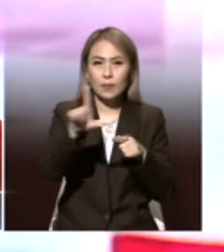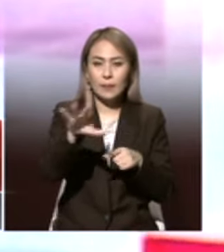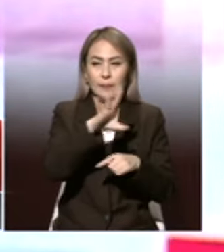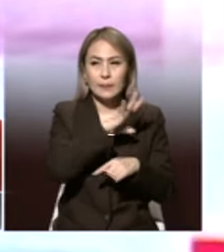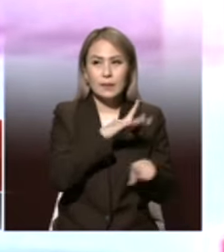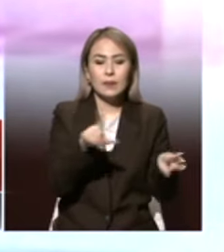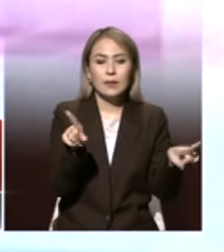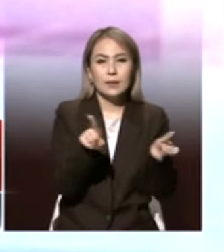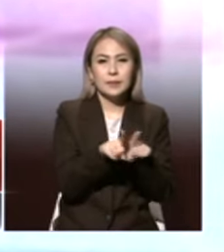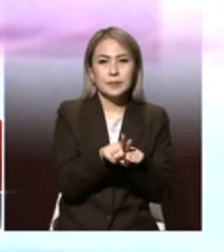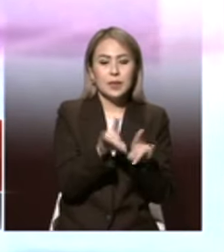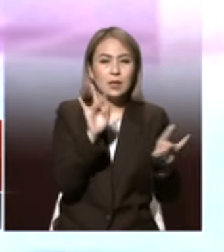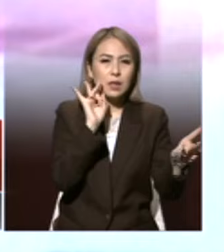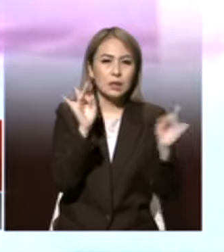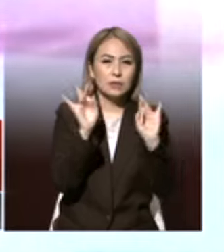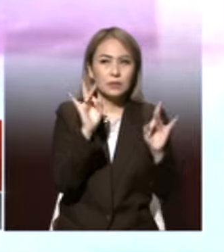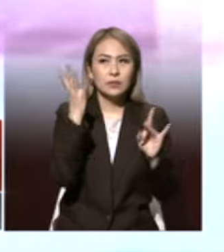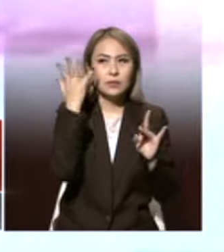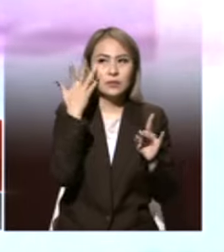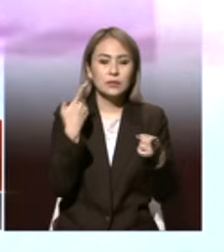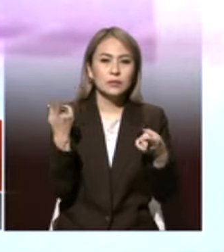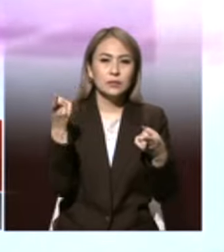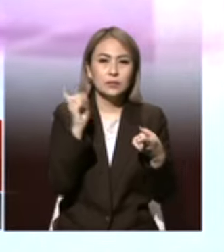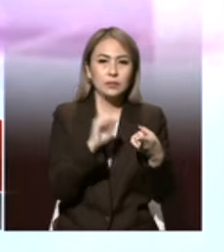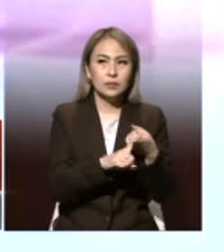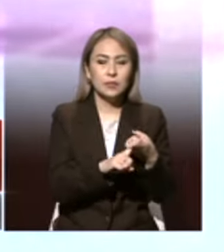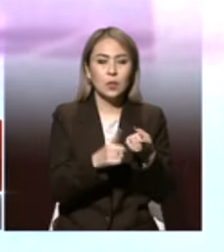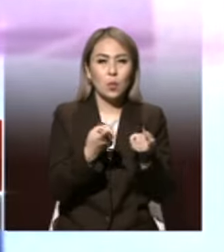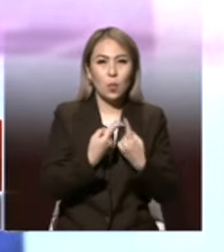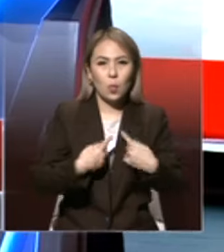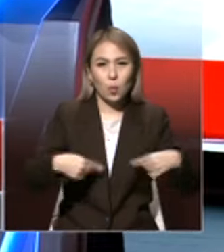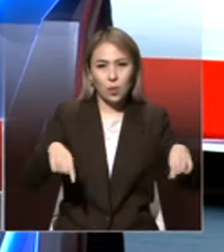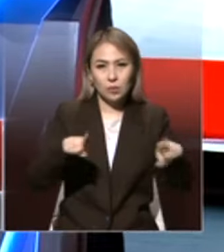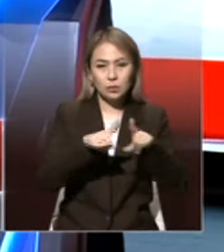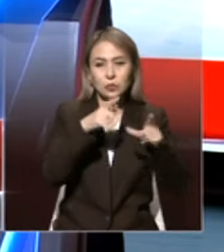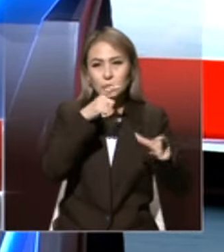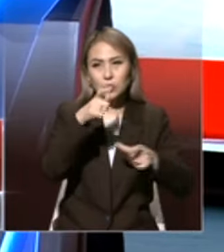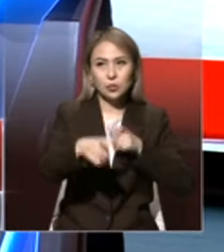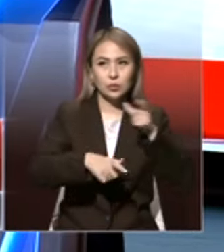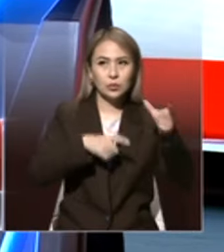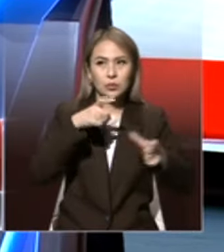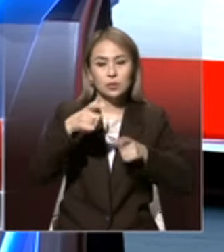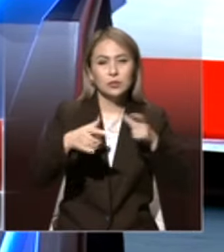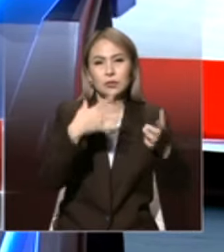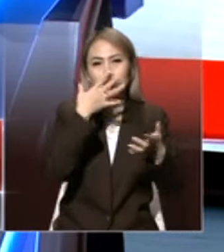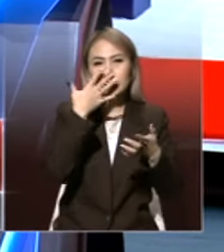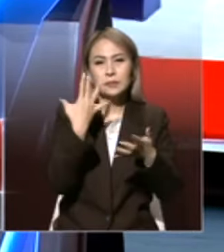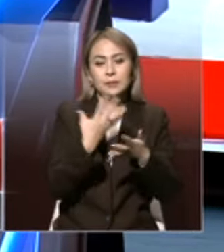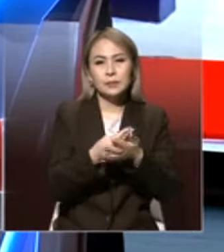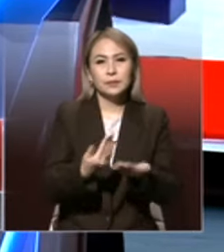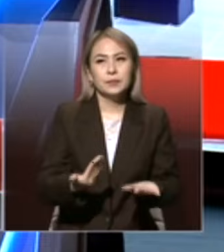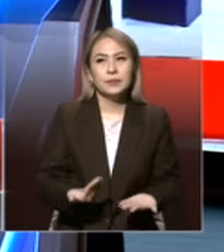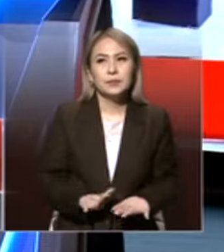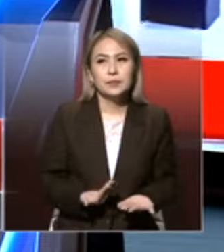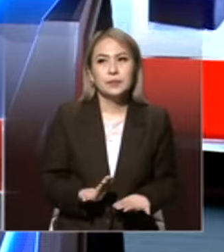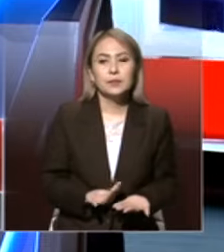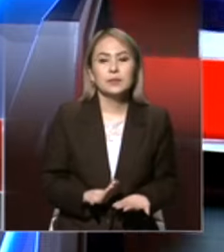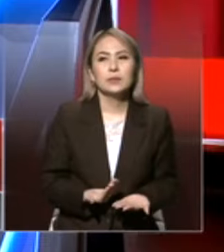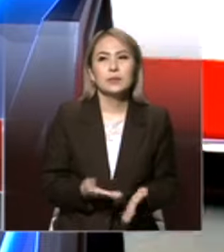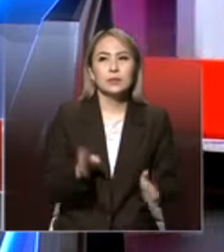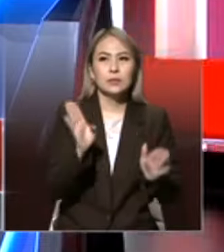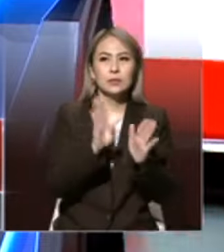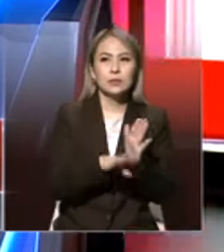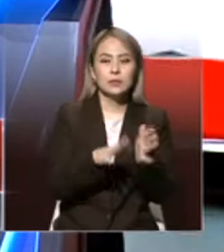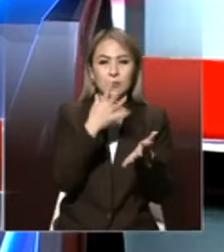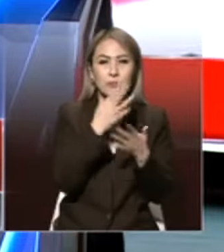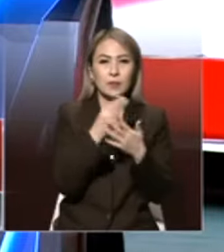Сол сияқты, сондай резонанстық істерге байланысты қоғам шулап осыны өздері өршітетін сияқты. Мен жаңағы